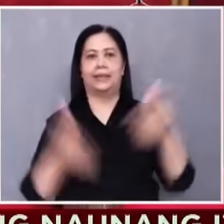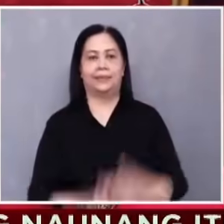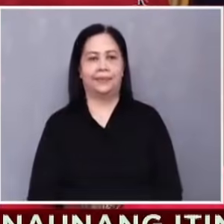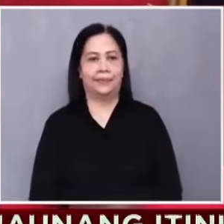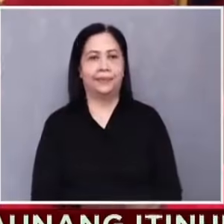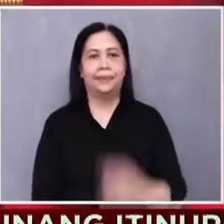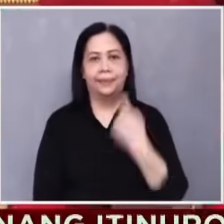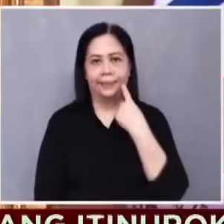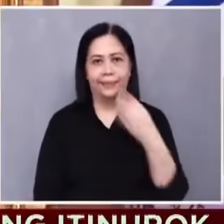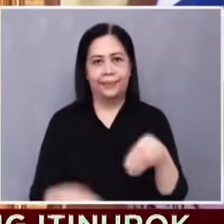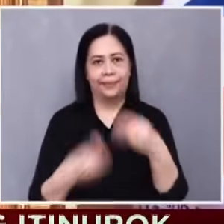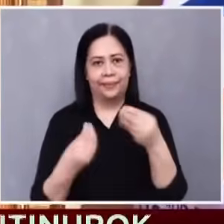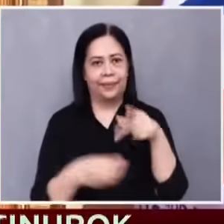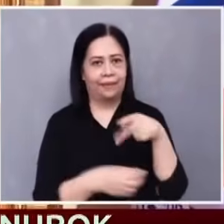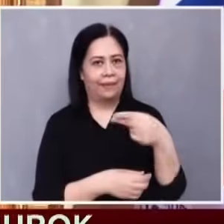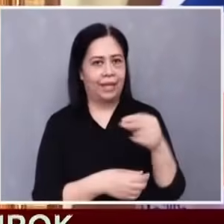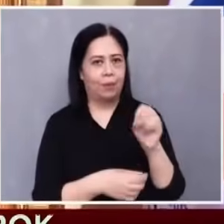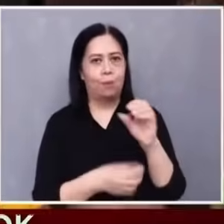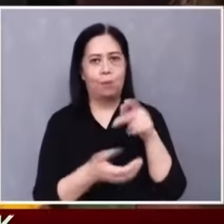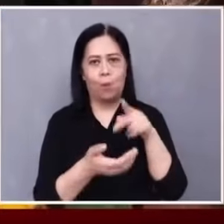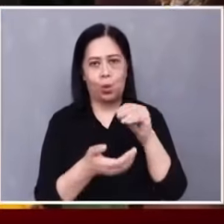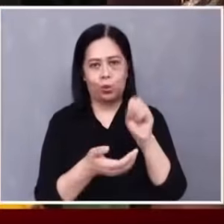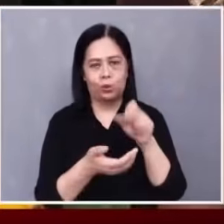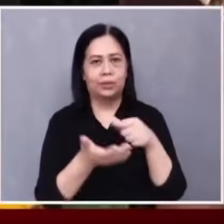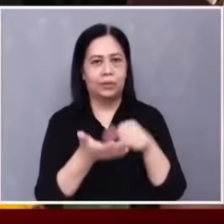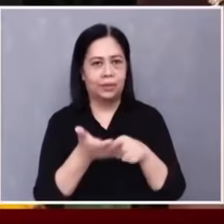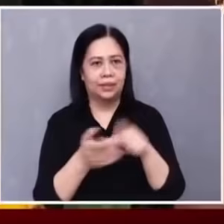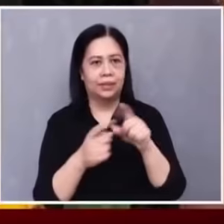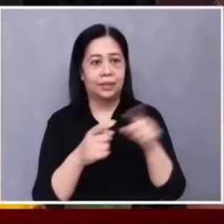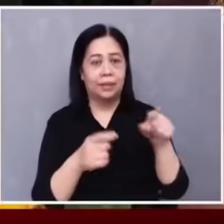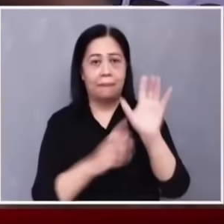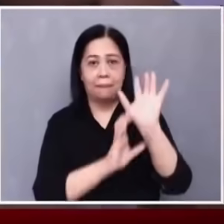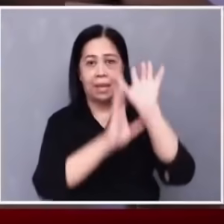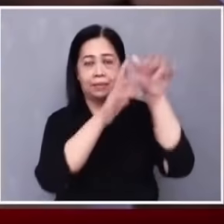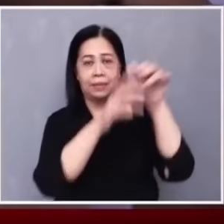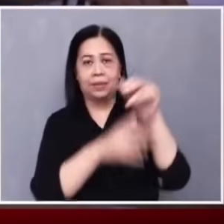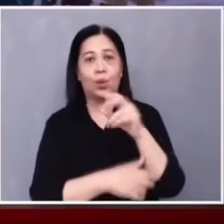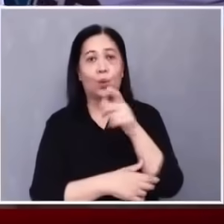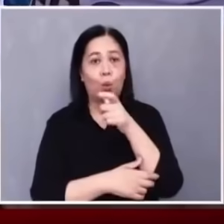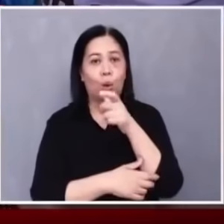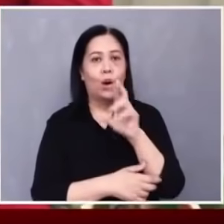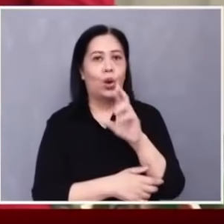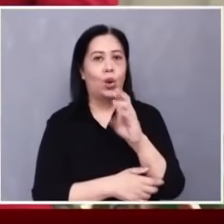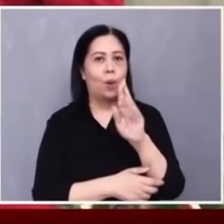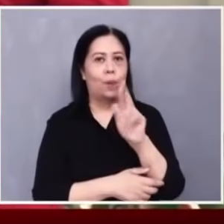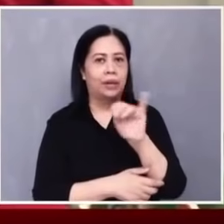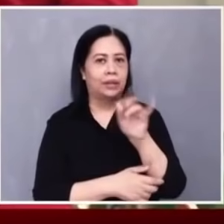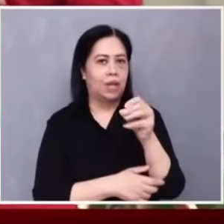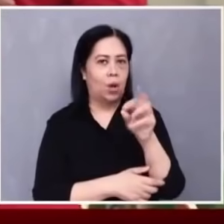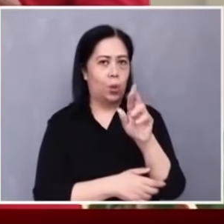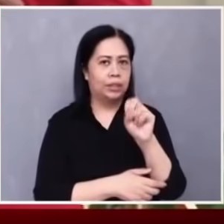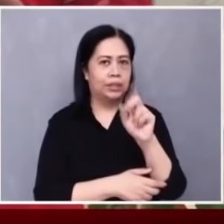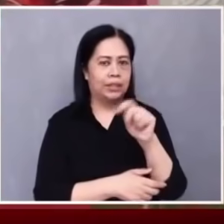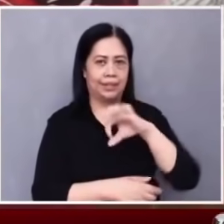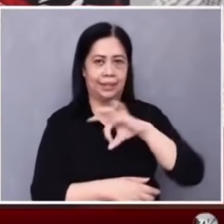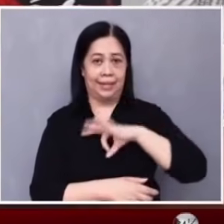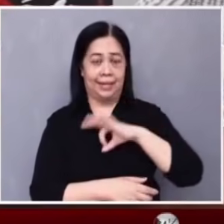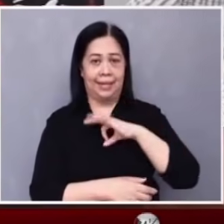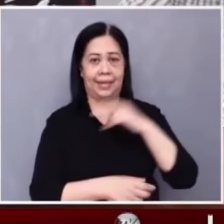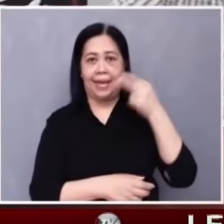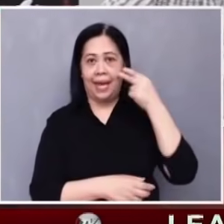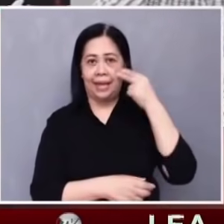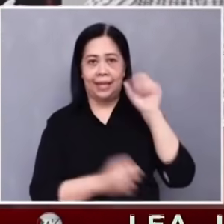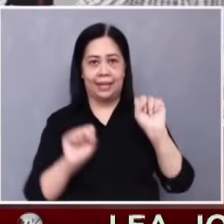binigyan ng PhilPost commemorative stamps ang haligi ng basketball na si Robert Jaworski at Olympic gold medalist Heidelin Diaz.